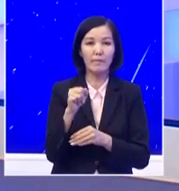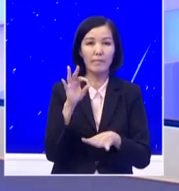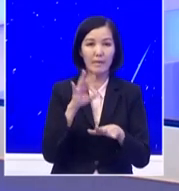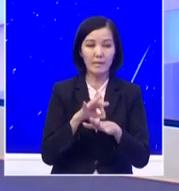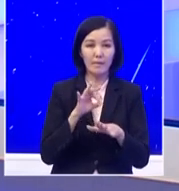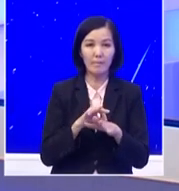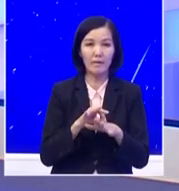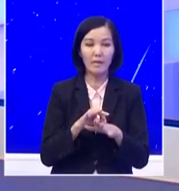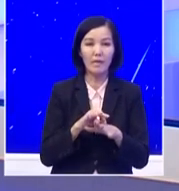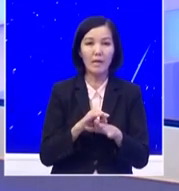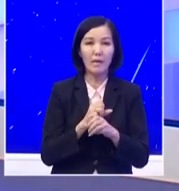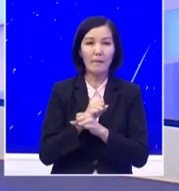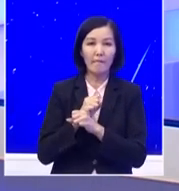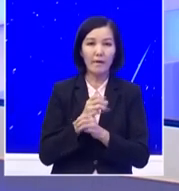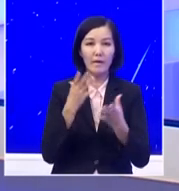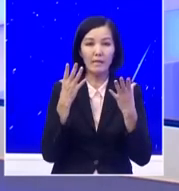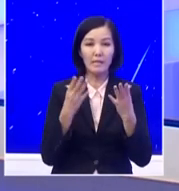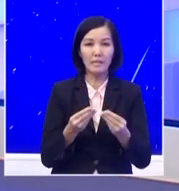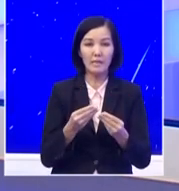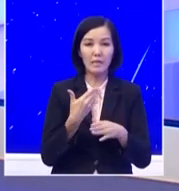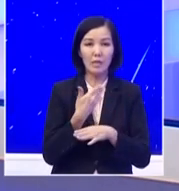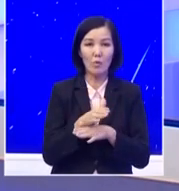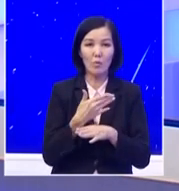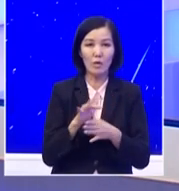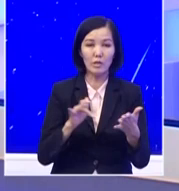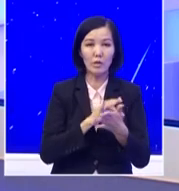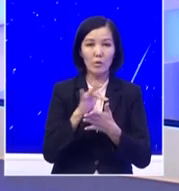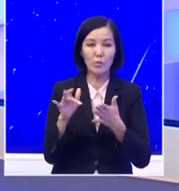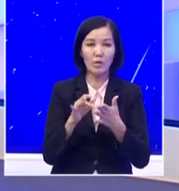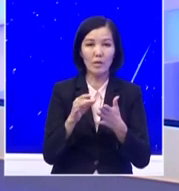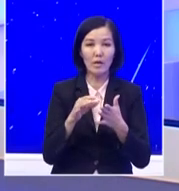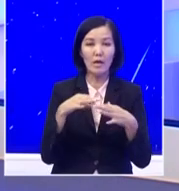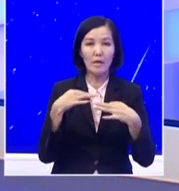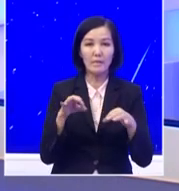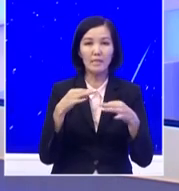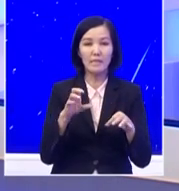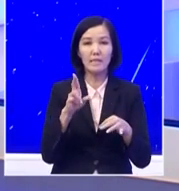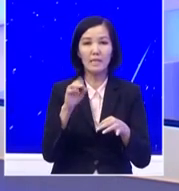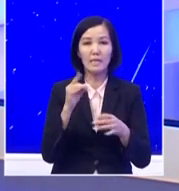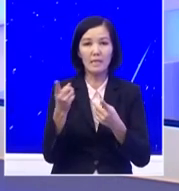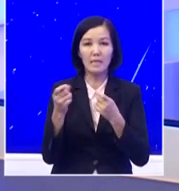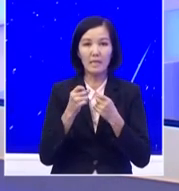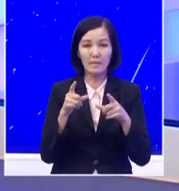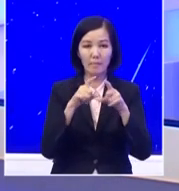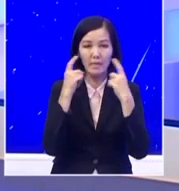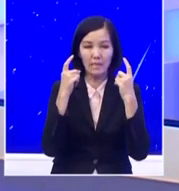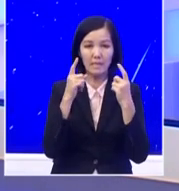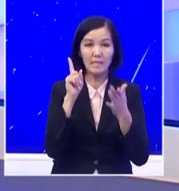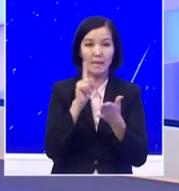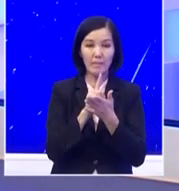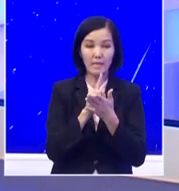пандемию. В минувшие выходные они вышли на улицы города и раздавали автомобилистам стикеры с призывом носить медицинские